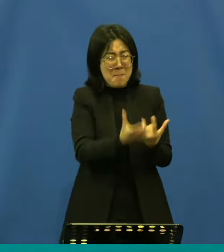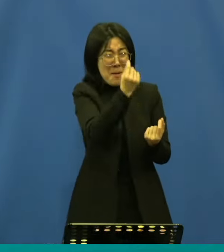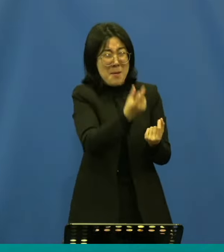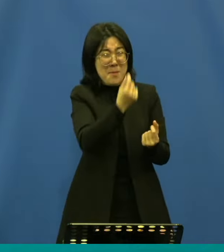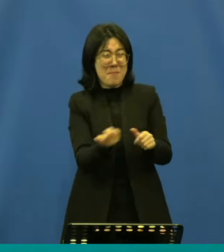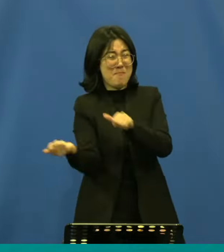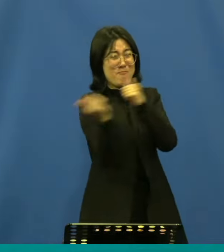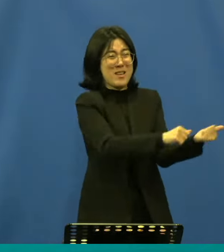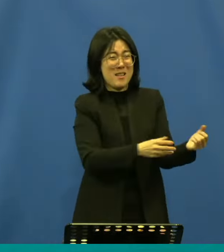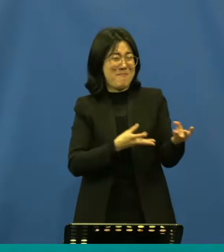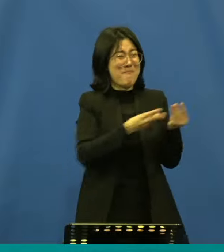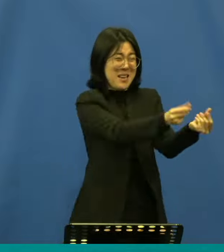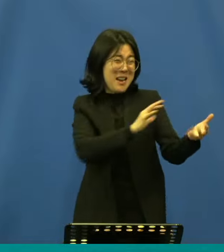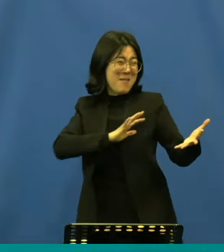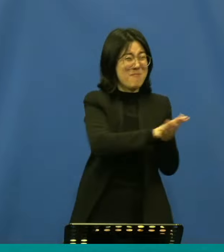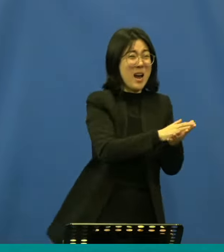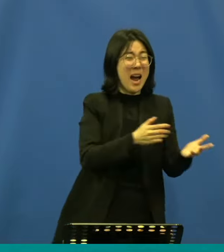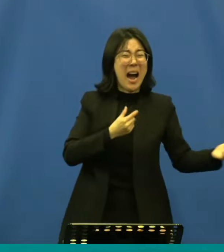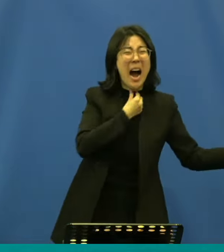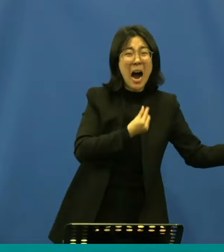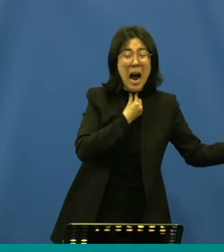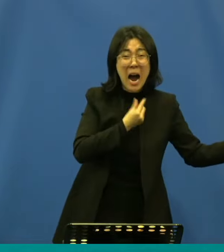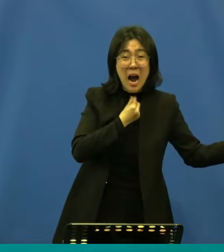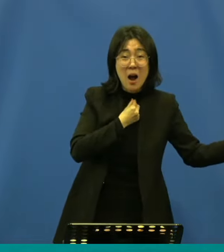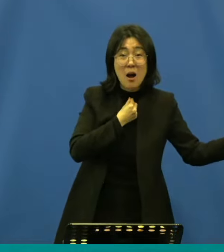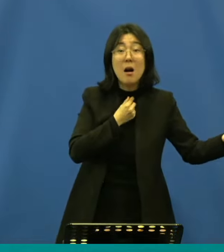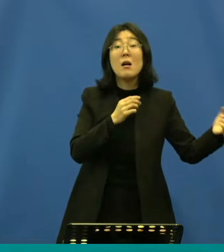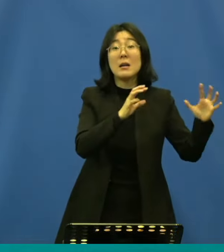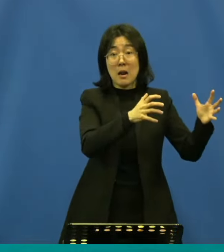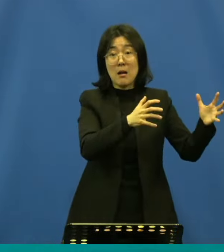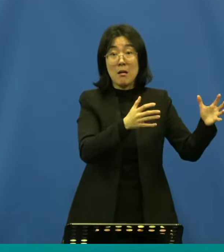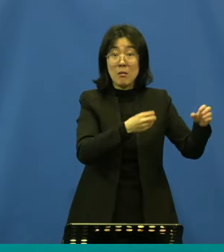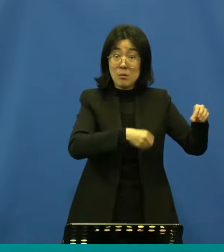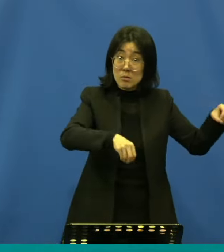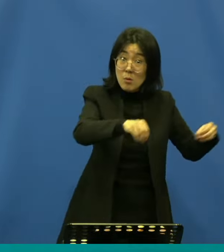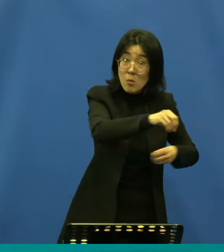사역을 잘 마쳤습니다. 깔끔하게 임무를 마무리했습니다.